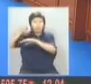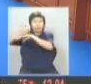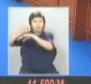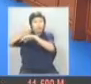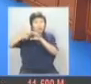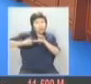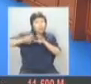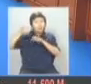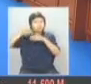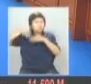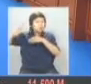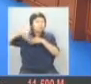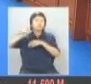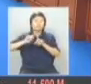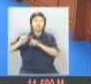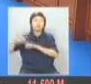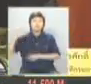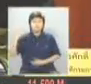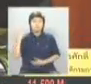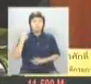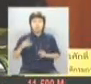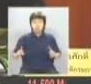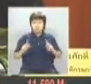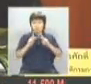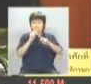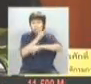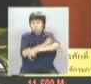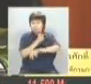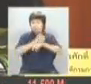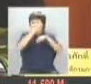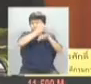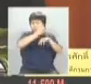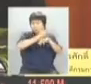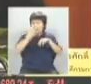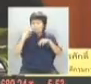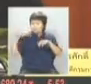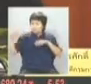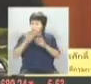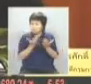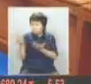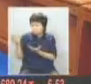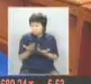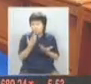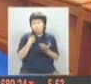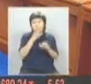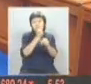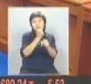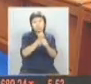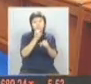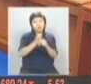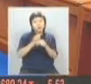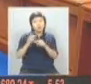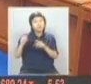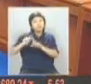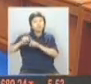นายจีรฅัสุคคทชาติอธิบรดีกรมการจัดหางานได้เรีกประชุมบริษัทจัดหางานกวา 30 แพรงทที่จัดสง แรงงานไทยไปทำงานใ